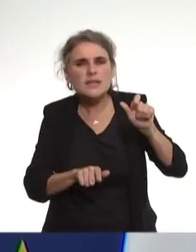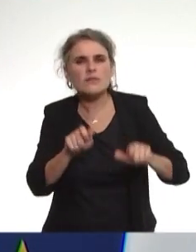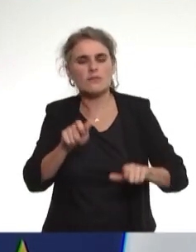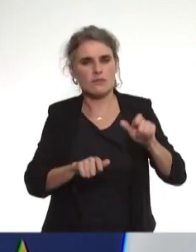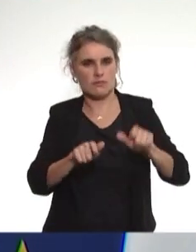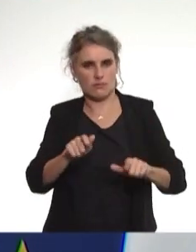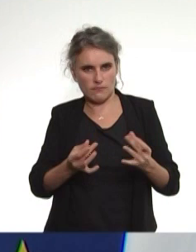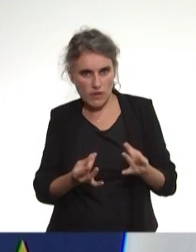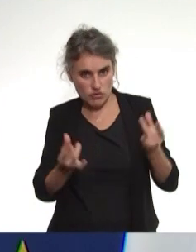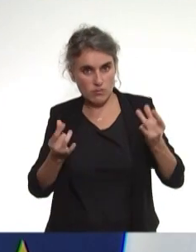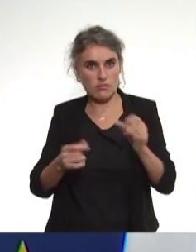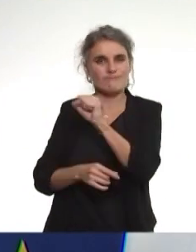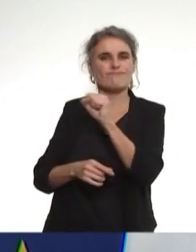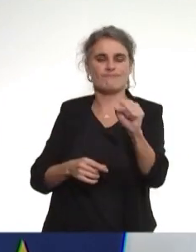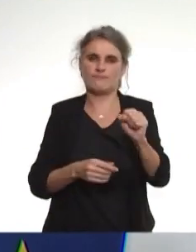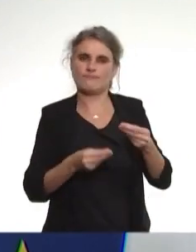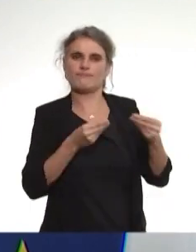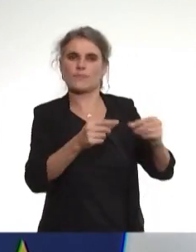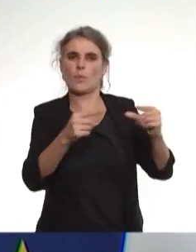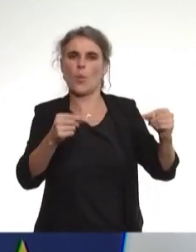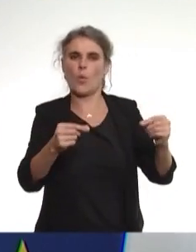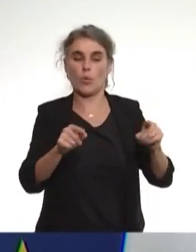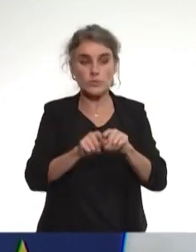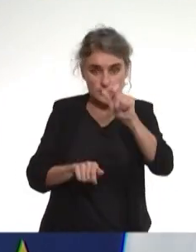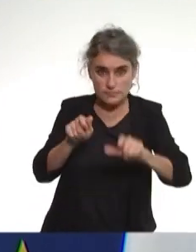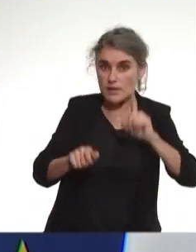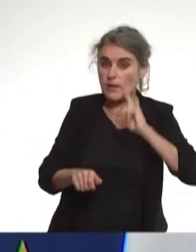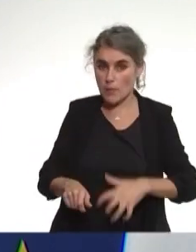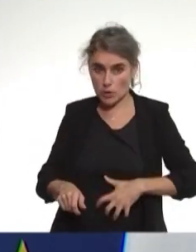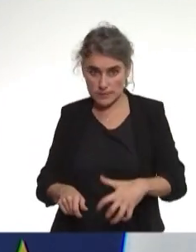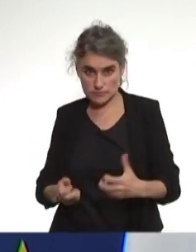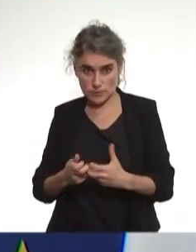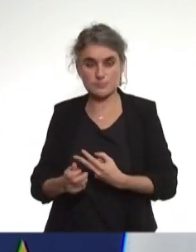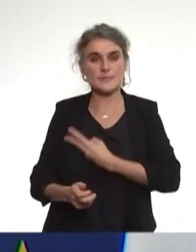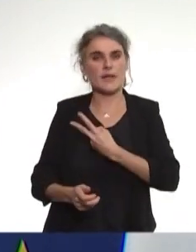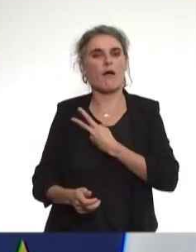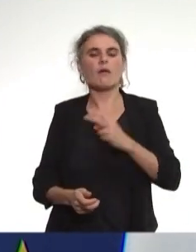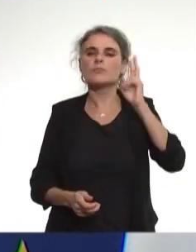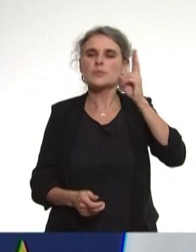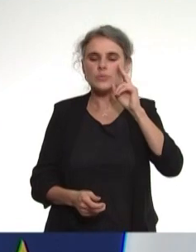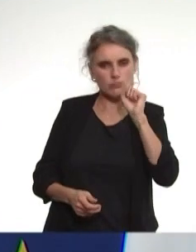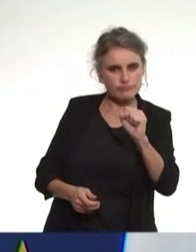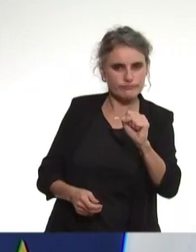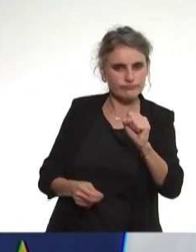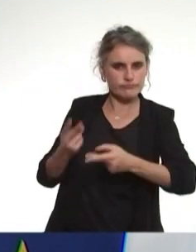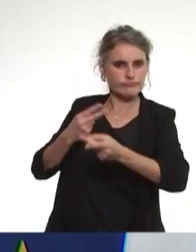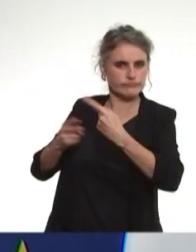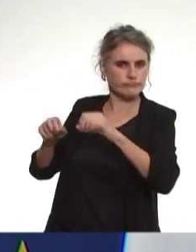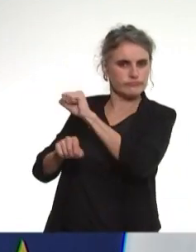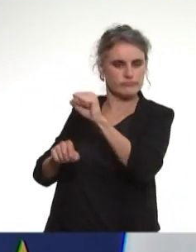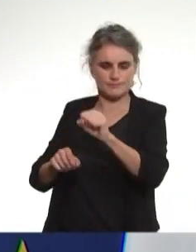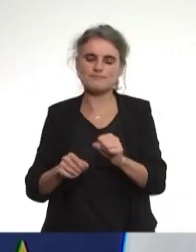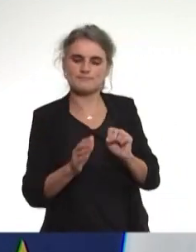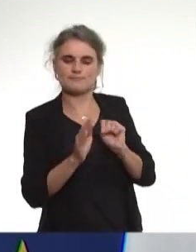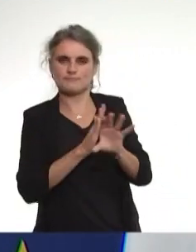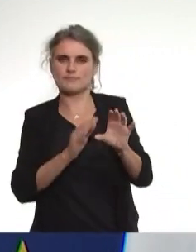maladie pour la plupart d'entre eux on y ajoute les femmes enceintes qui sont repérés parfois par leur médecin ou dans les pharmacies par exemple et reçoivent un bon pour pouvoir bénéficier